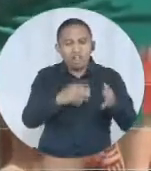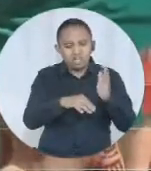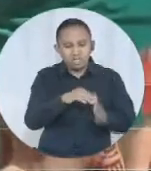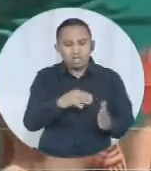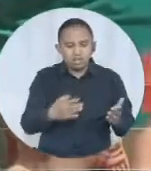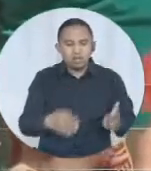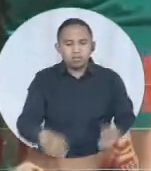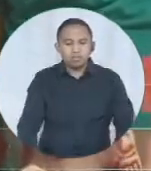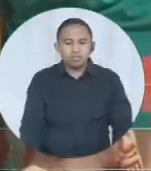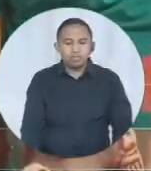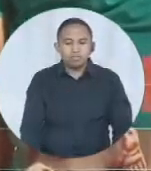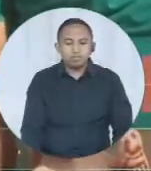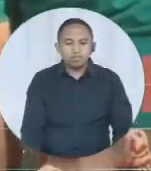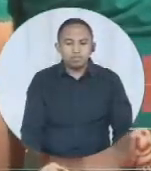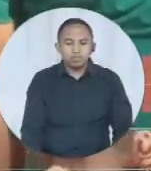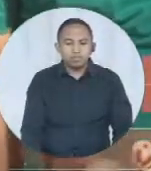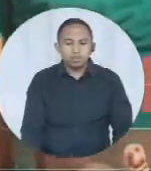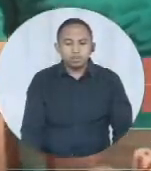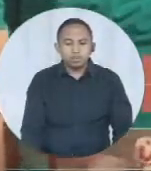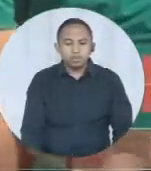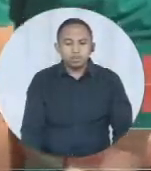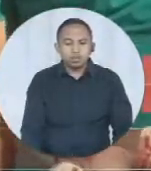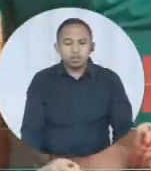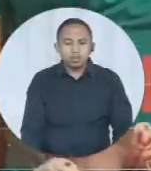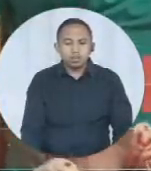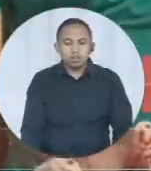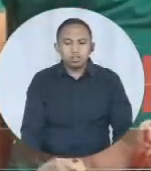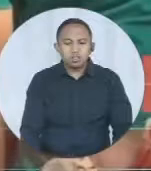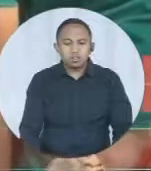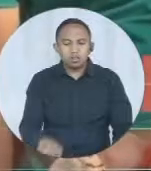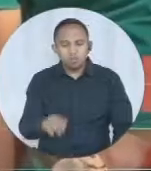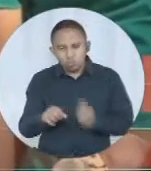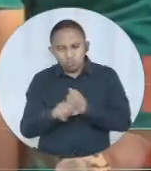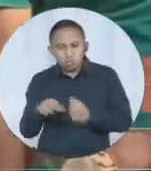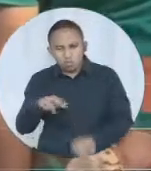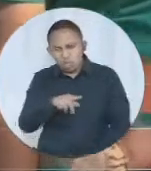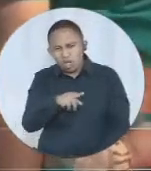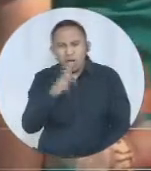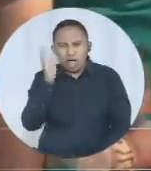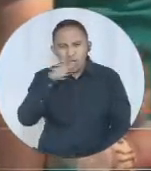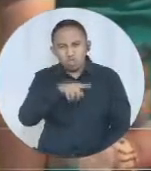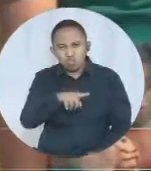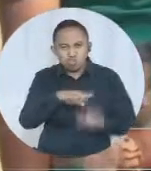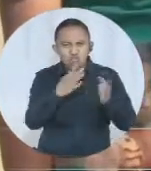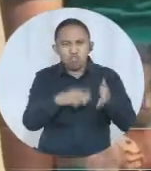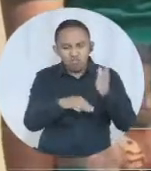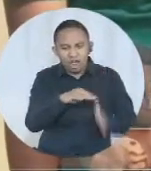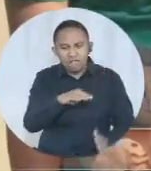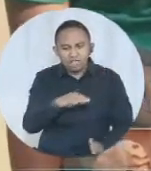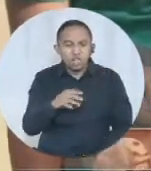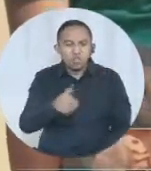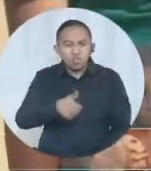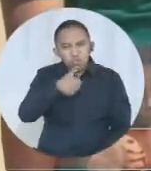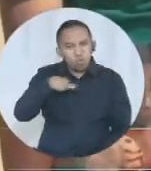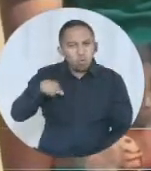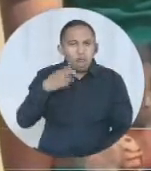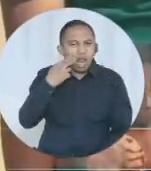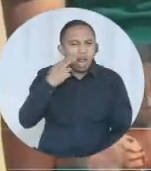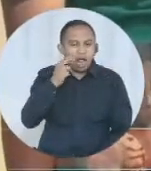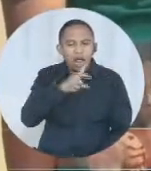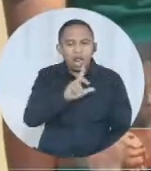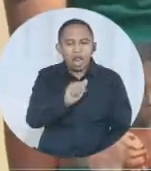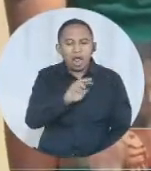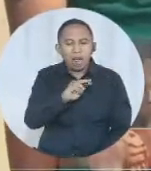amireo efa mandalo zaty de hoe ah fasagny lahamana ty Maty ke ty raha misy na siagny